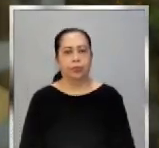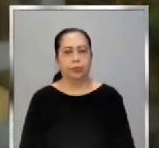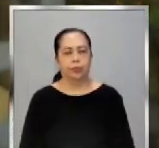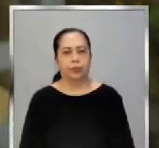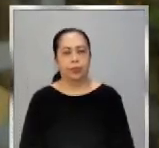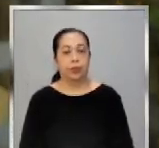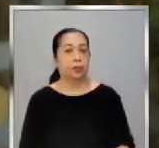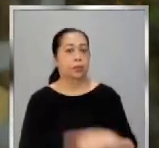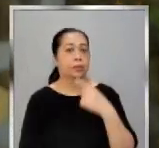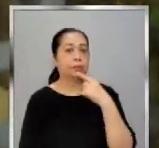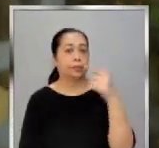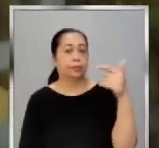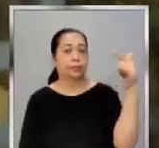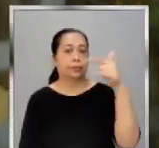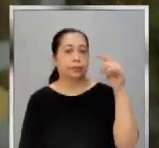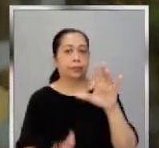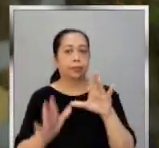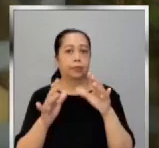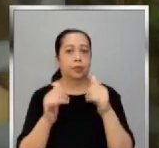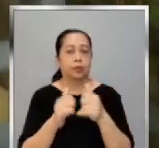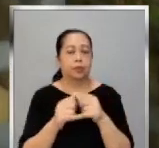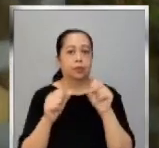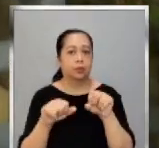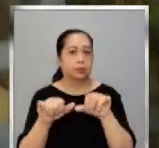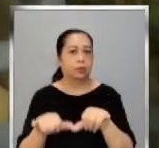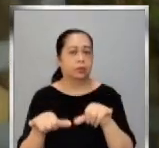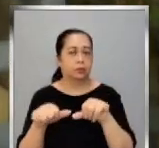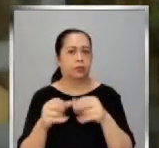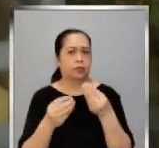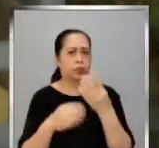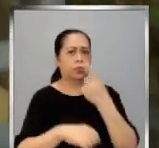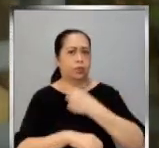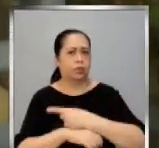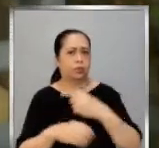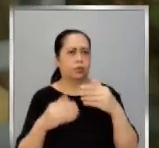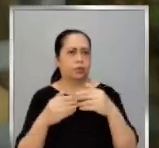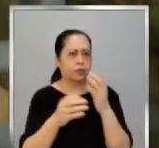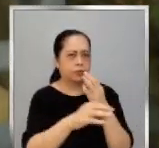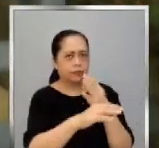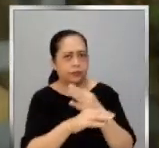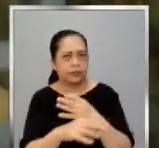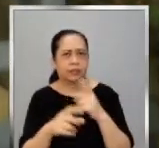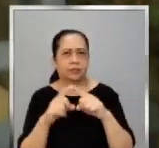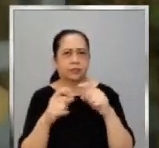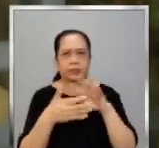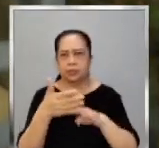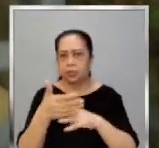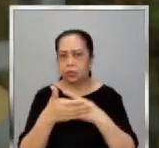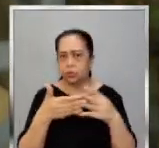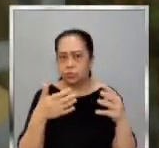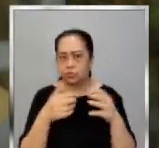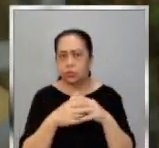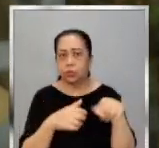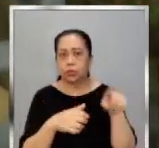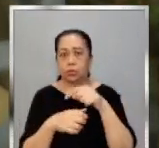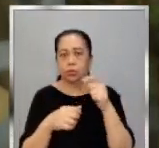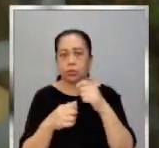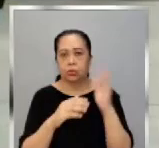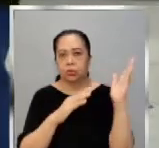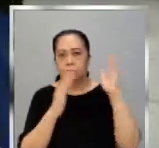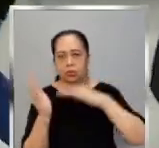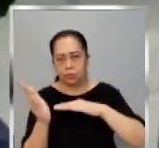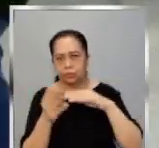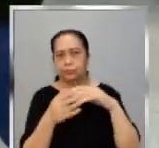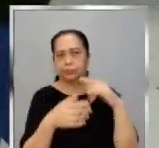sa mga airline companies, posibleng tumagal pa ng ilang araw bago nila maisaayos ang schedule ng kanilang mga naantalang biyahe.